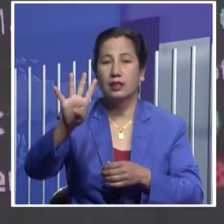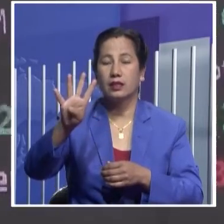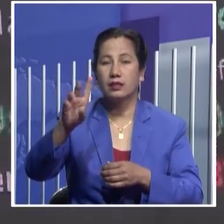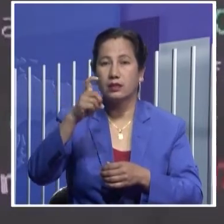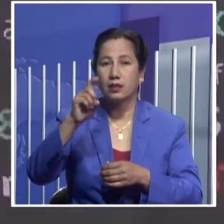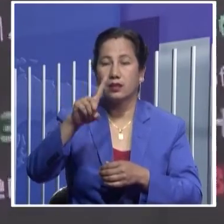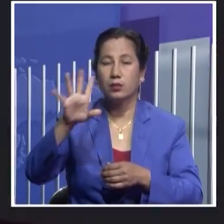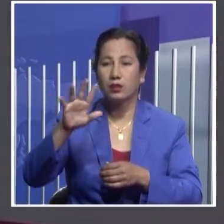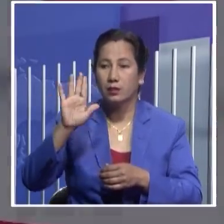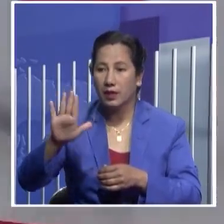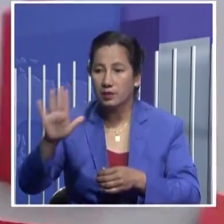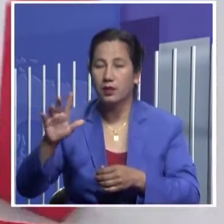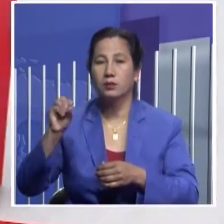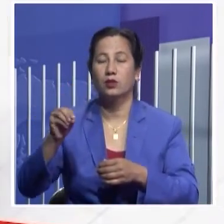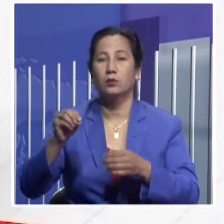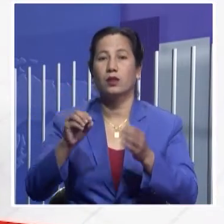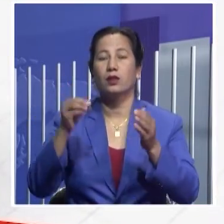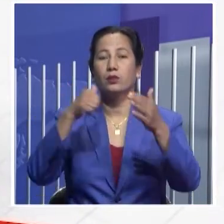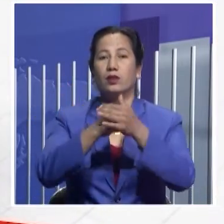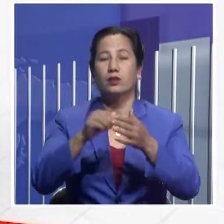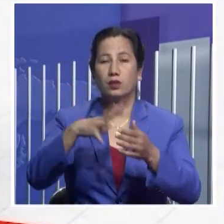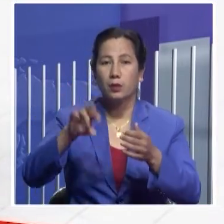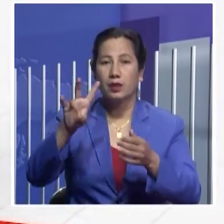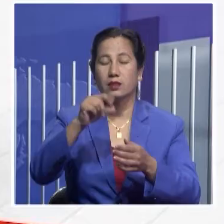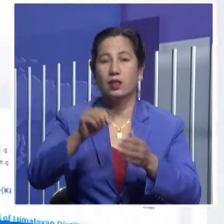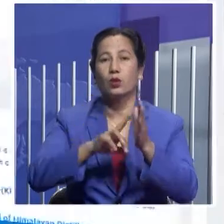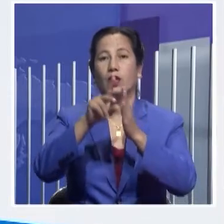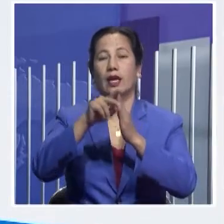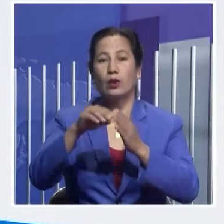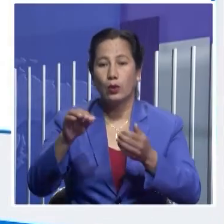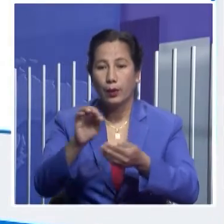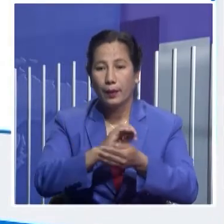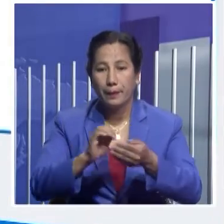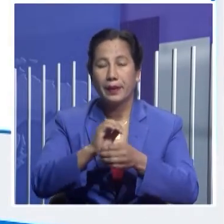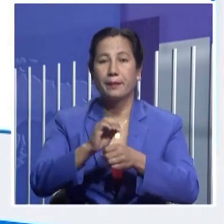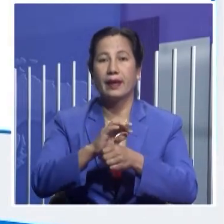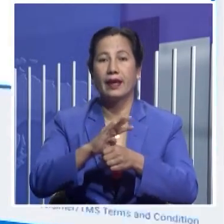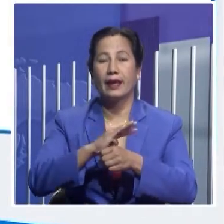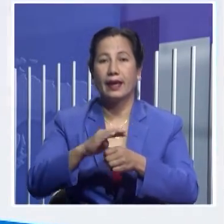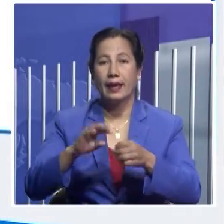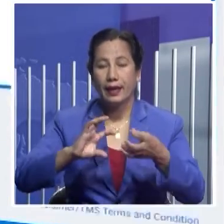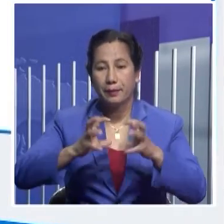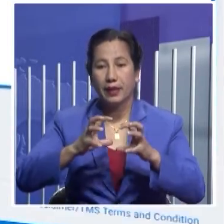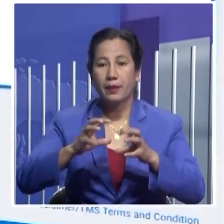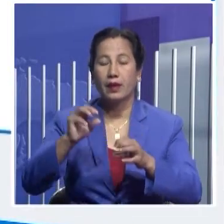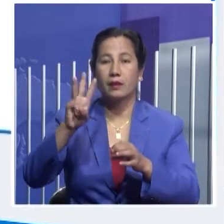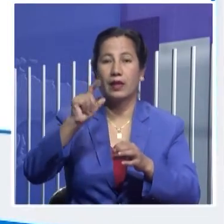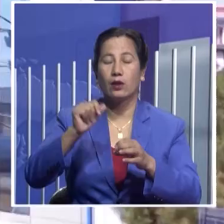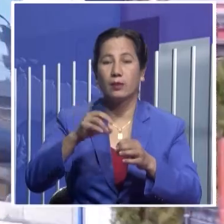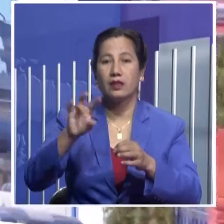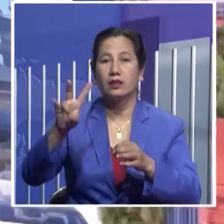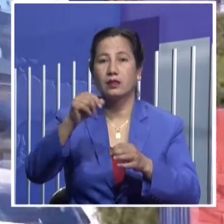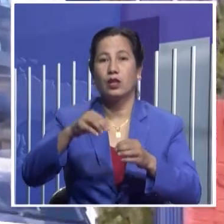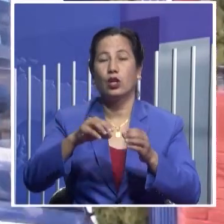2,415.55 बिन्दुमा पुगेको छ। आज सबै समूहको सेयर उकालो लागेकोमा बिमा, विकास बैङ्क, उत्पादन, व्यापार र माइक्रो फाइनान्सको सेयर